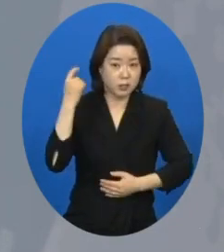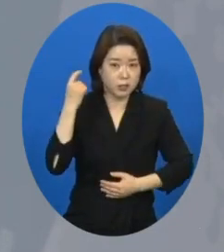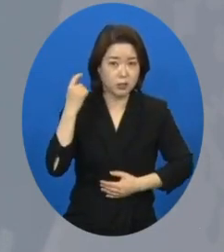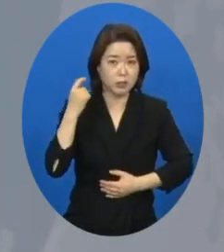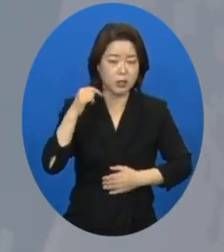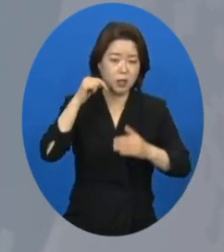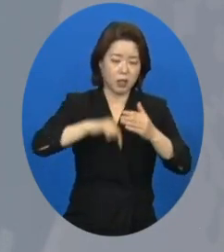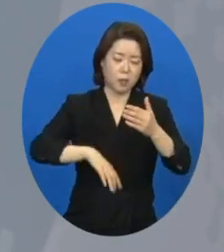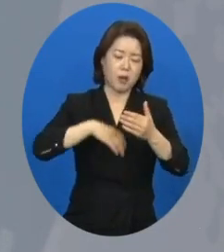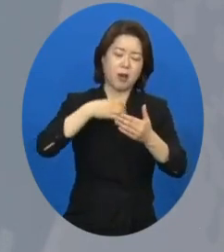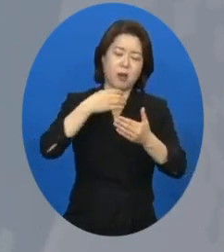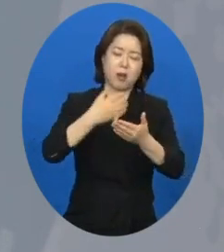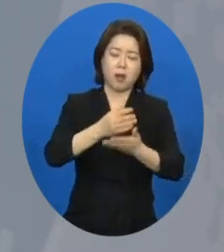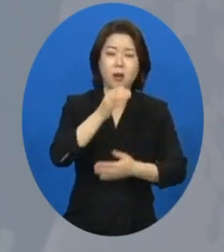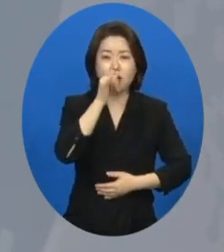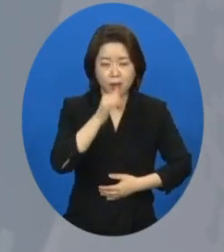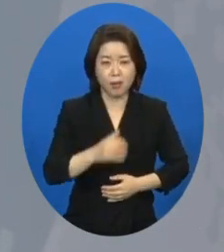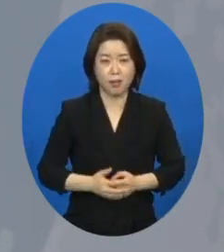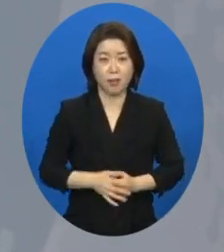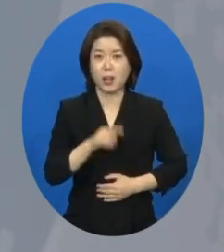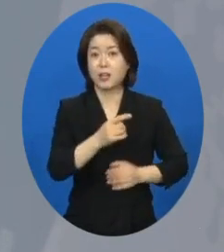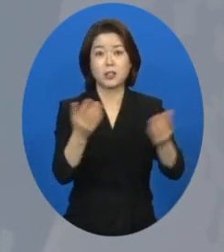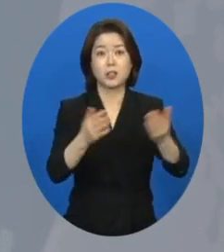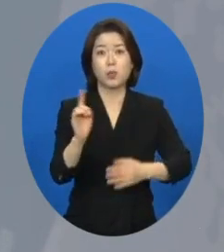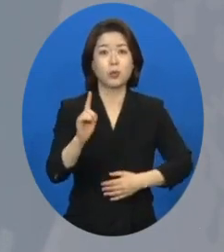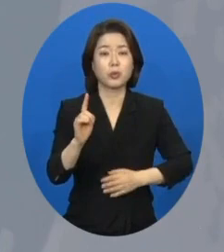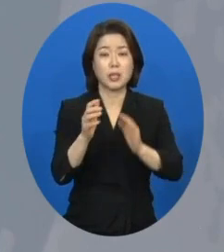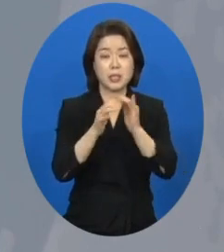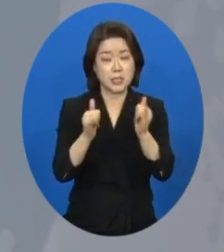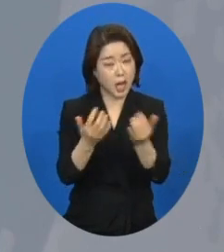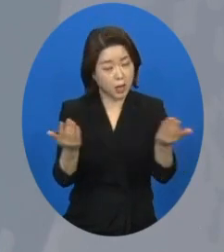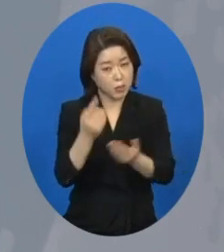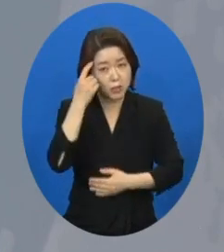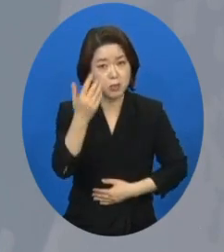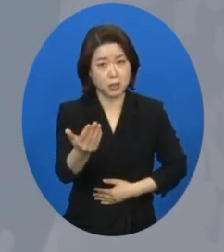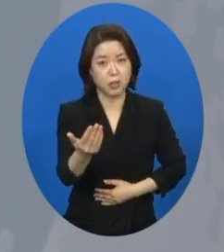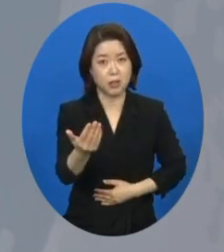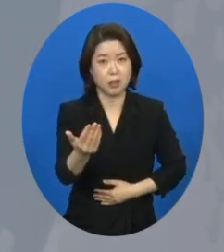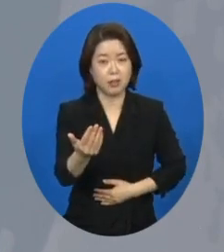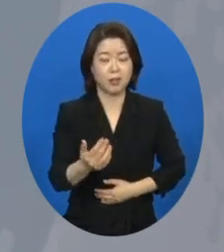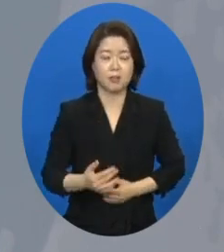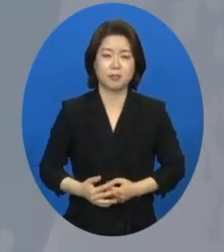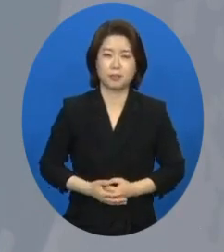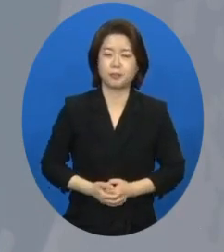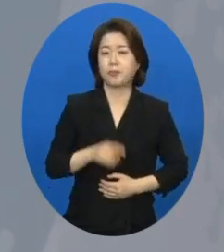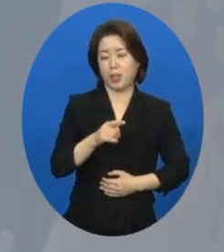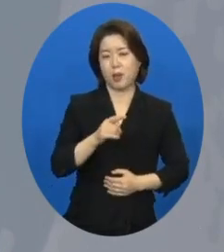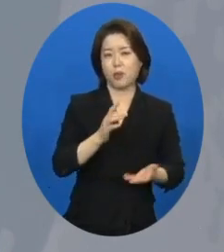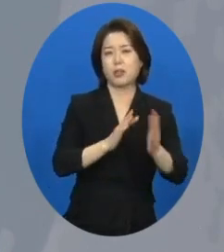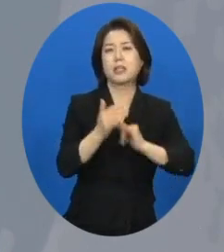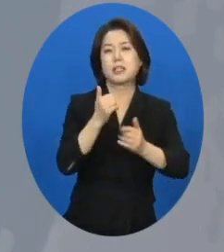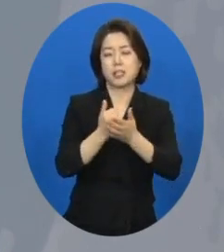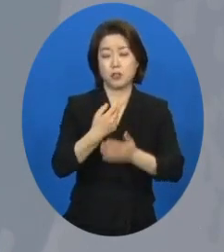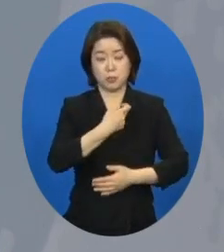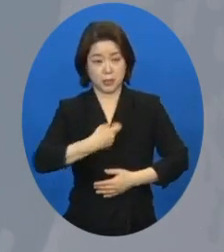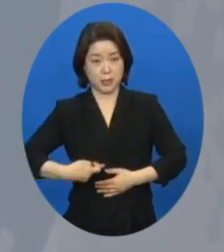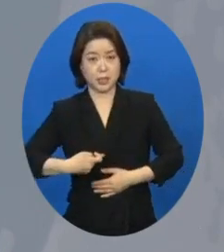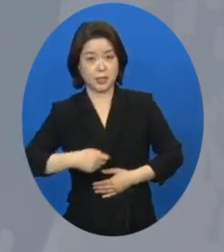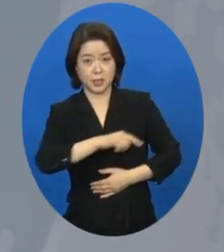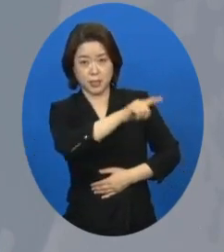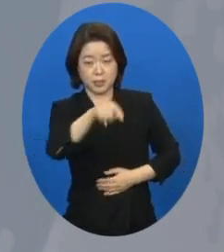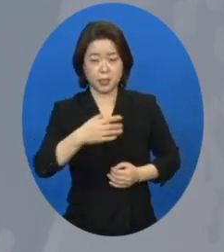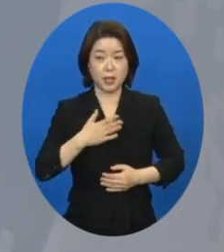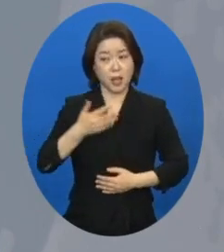깊은 감동이 돼요. 이 일을 어떻게 사람의 일이라고 하겠어요? 예수님께서 제자들에게